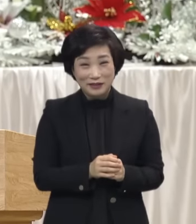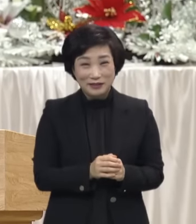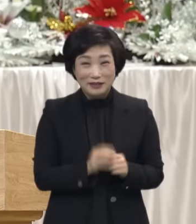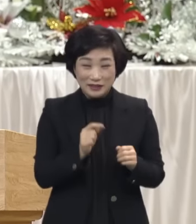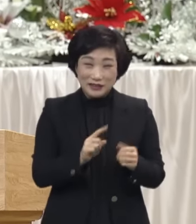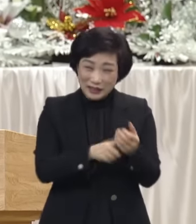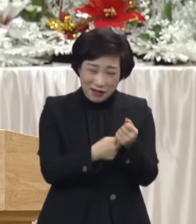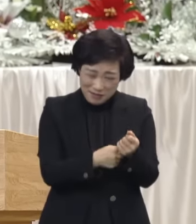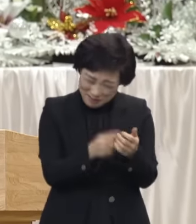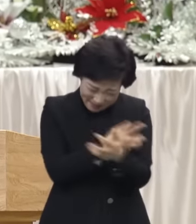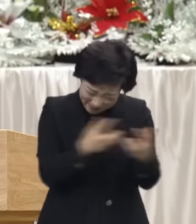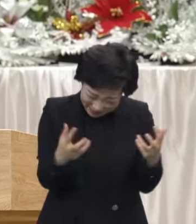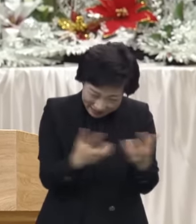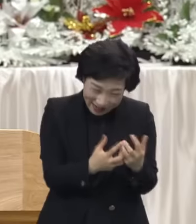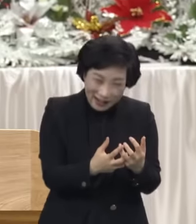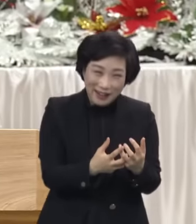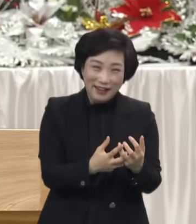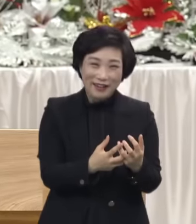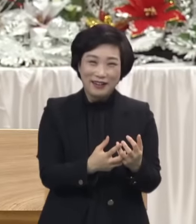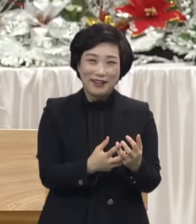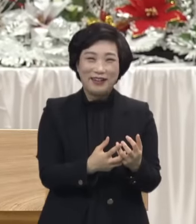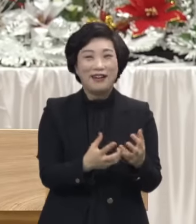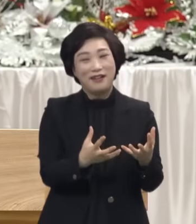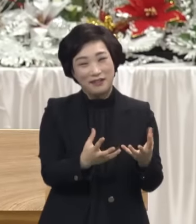여물어서 많은 것은